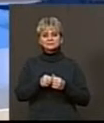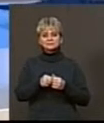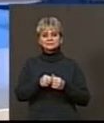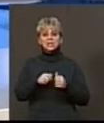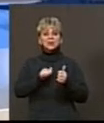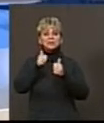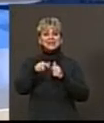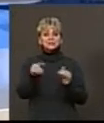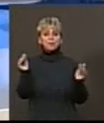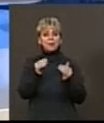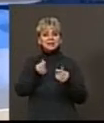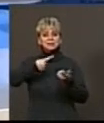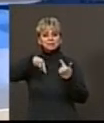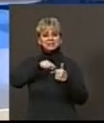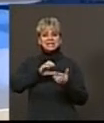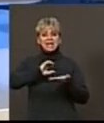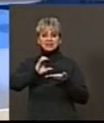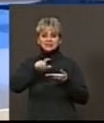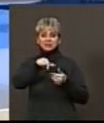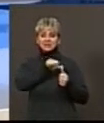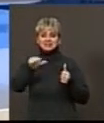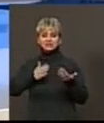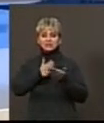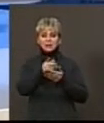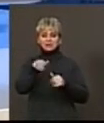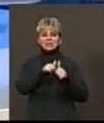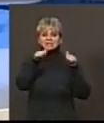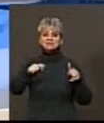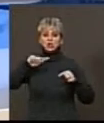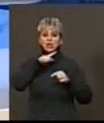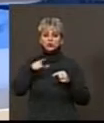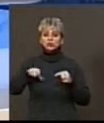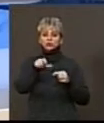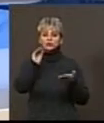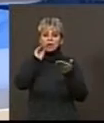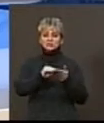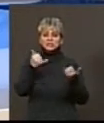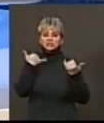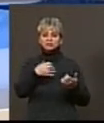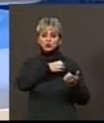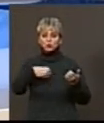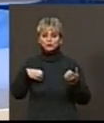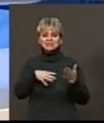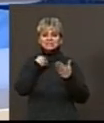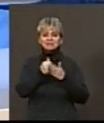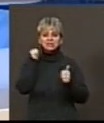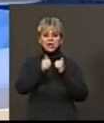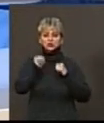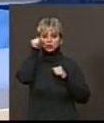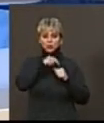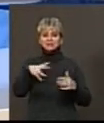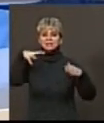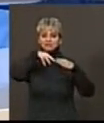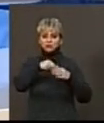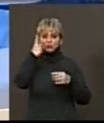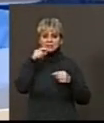В приоритете малый бизнес и экспорт. Основные направления развития экономики Дона обозначил сегодня губернатор в своем ежегодном